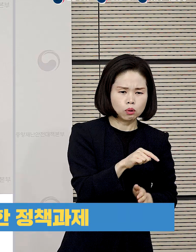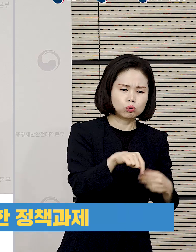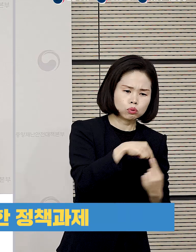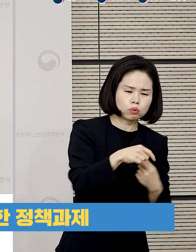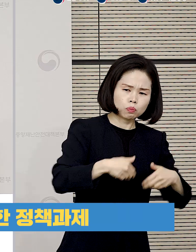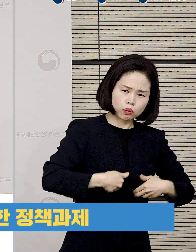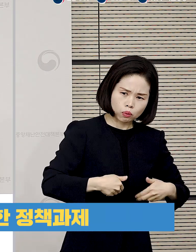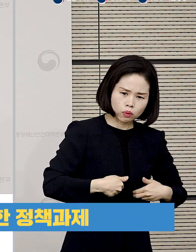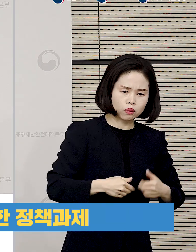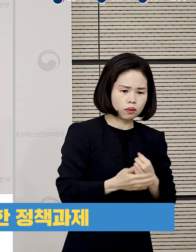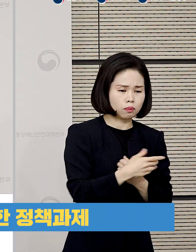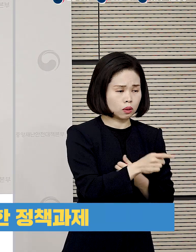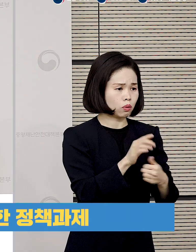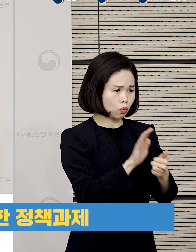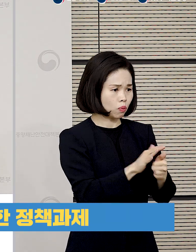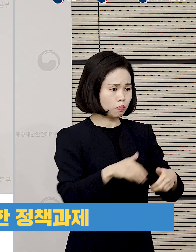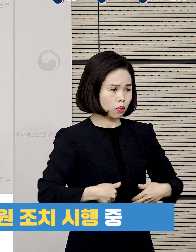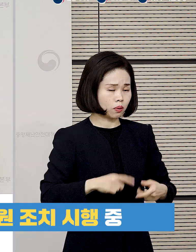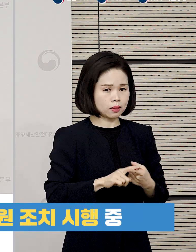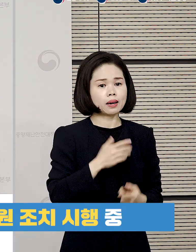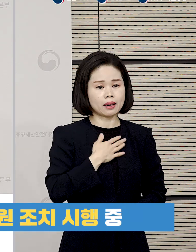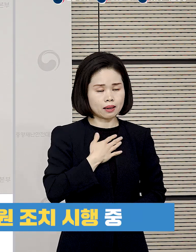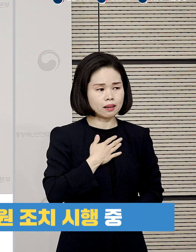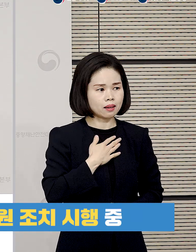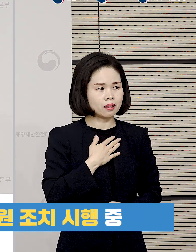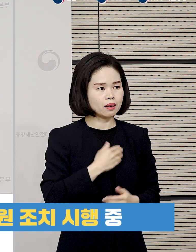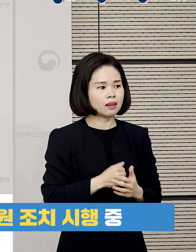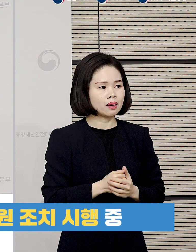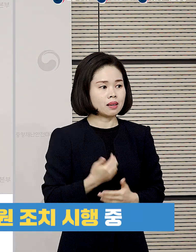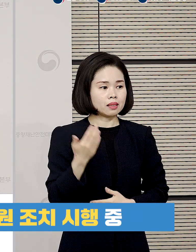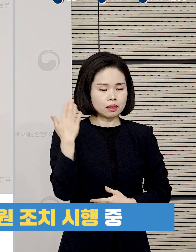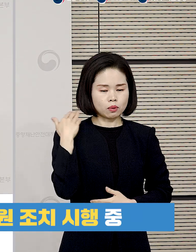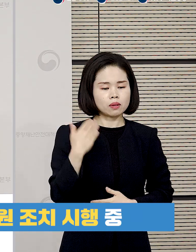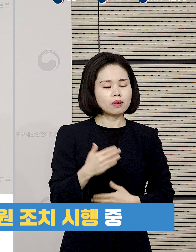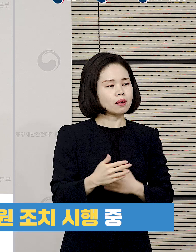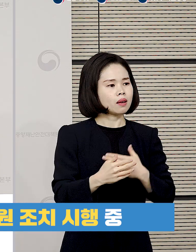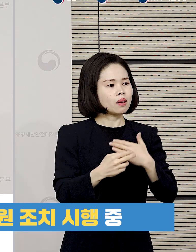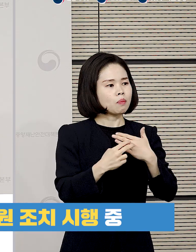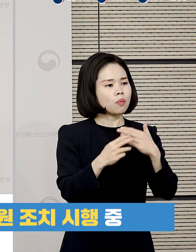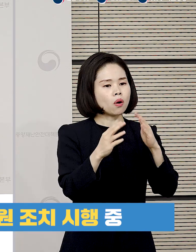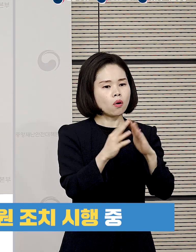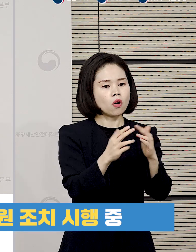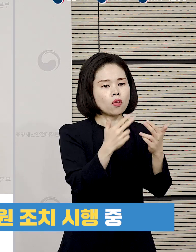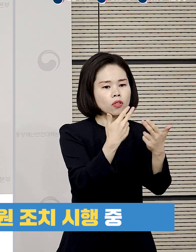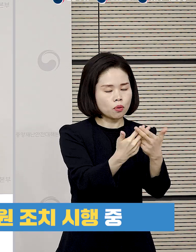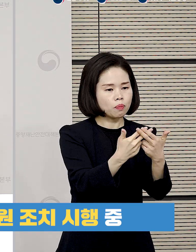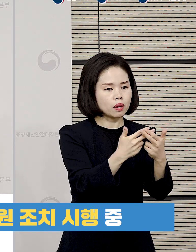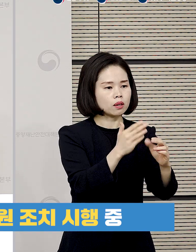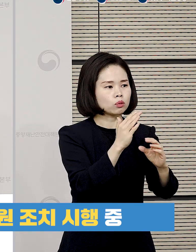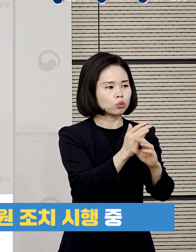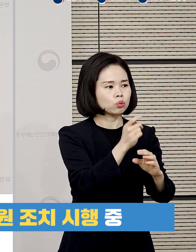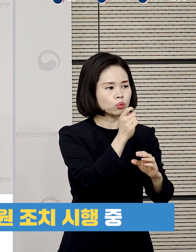점을 저희들도 잘 이해하고 있습니다. 저도 지난주에